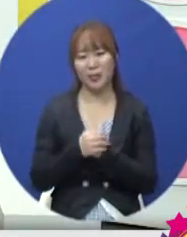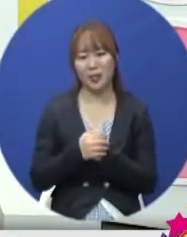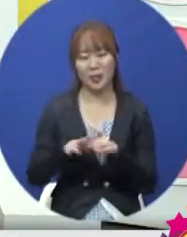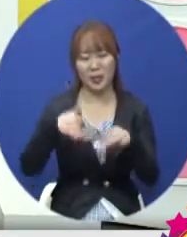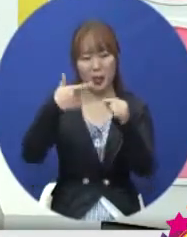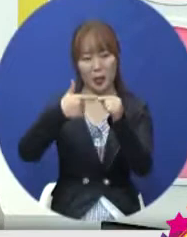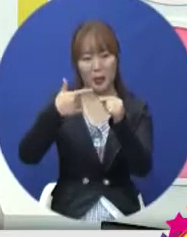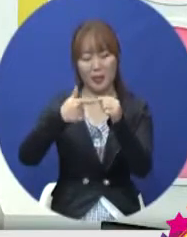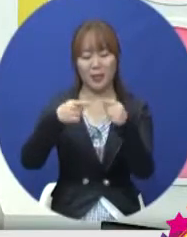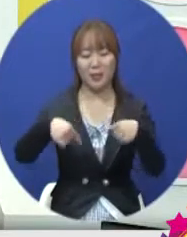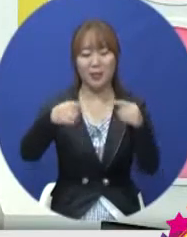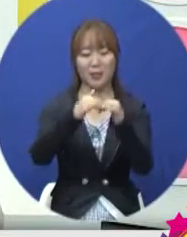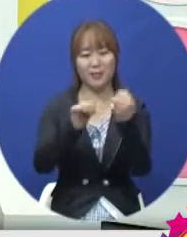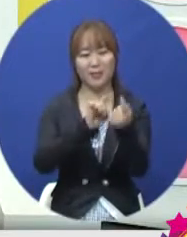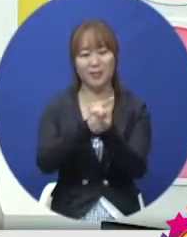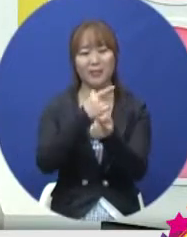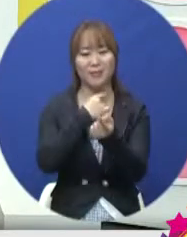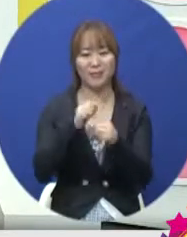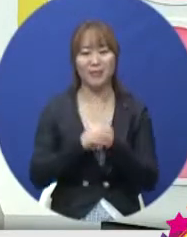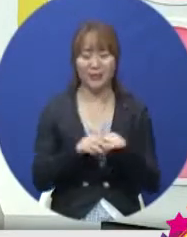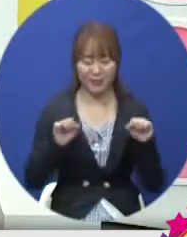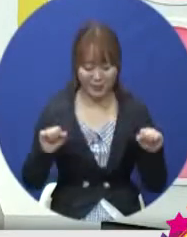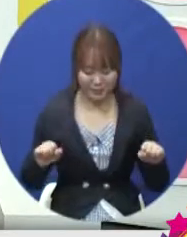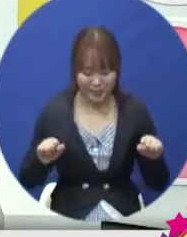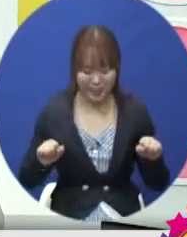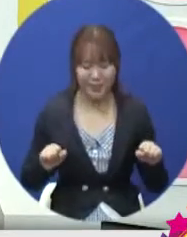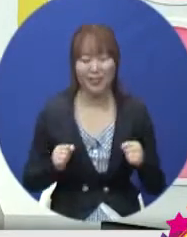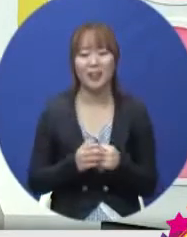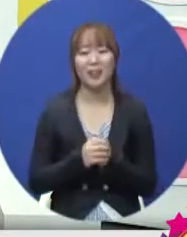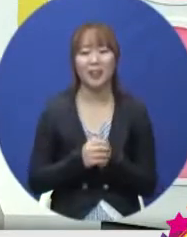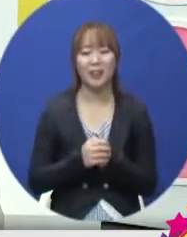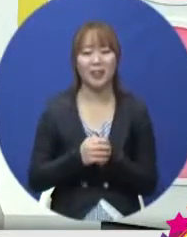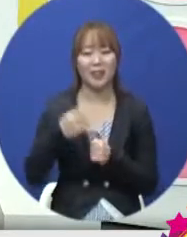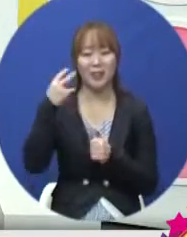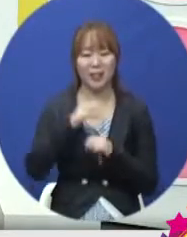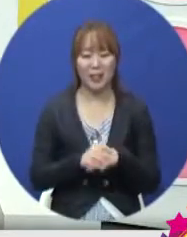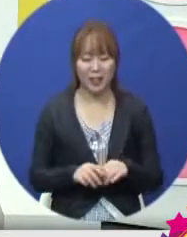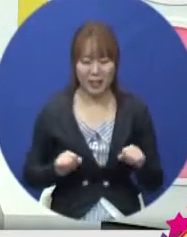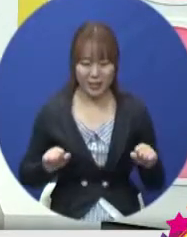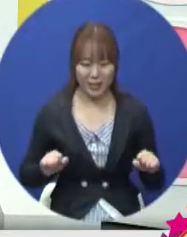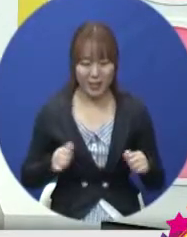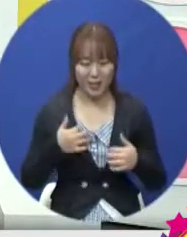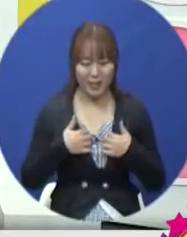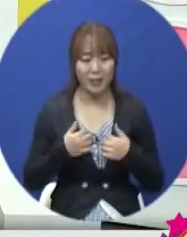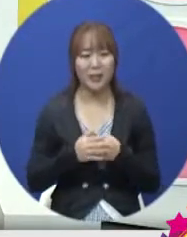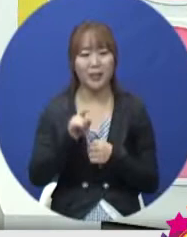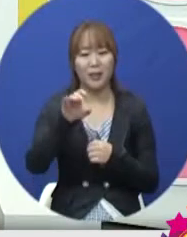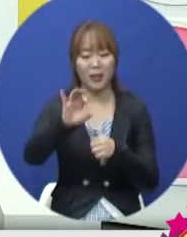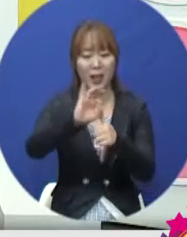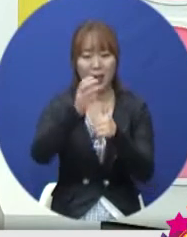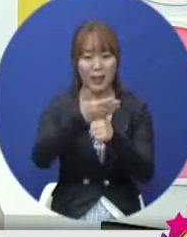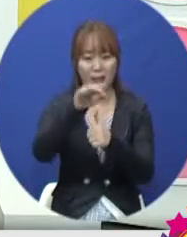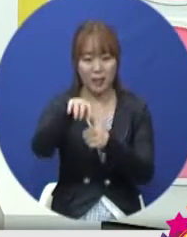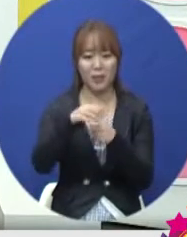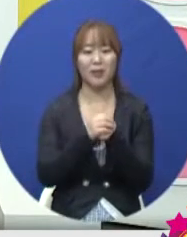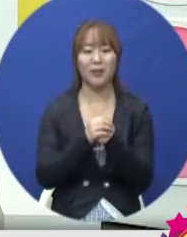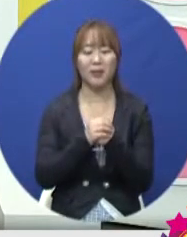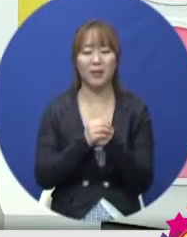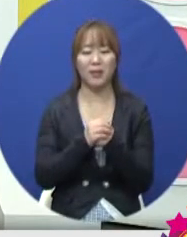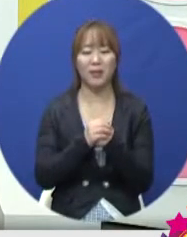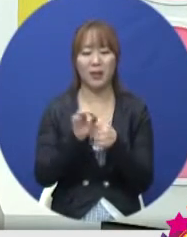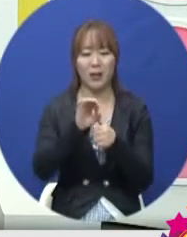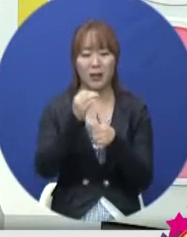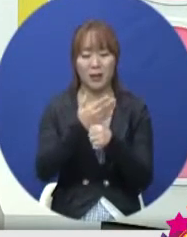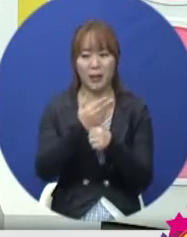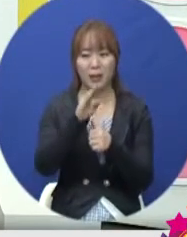여섯 번째 또 즉석 참가자 모셔보도록 하겠습니다. 네. 안녕하세요. 네, 안녕하세요. 여기는 반갑습니다. 안양이고요. 네, 네. 네.